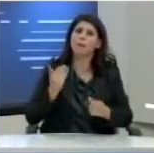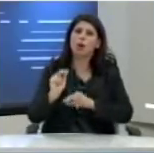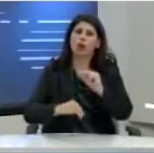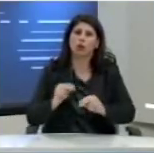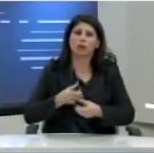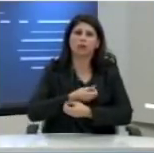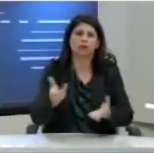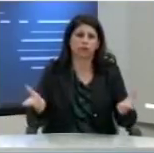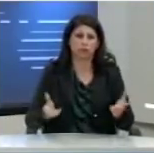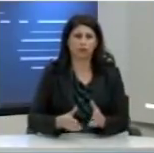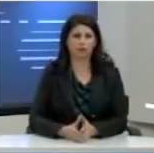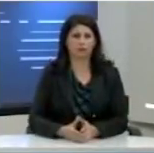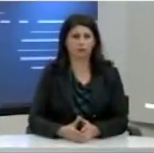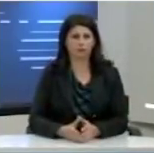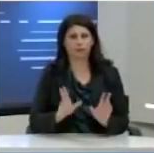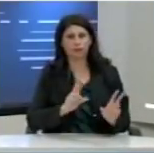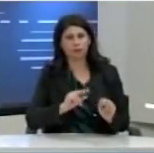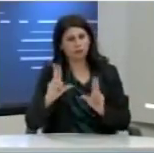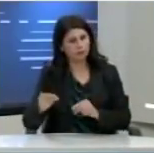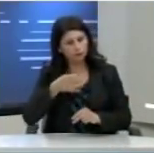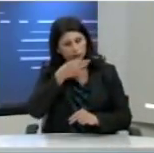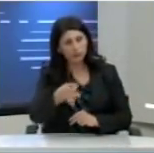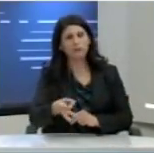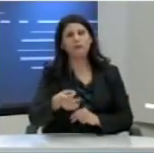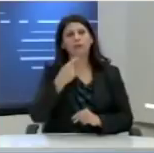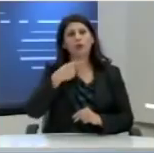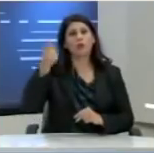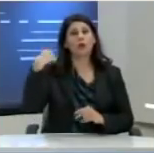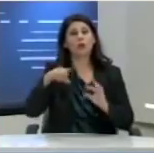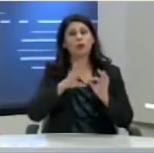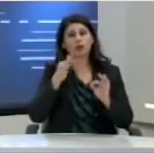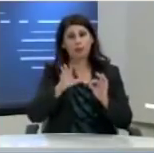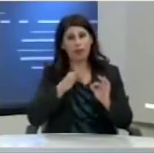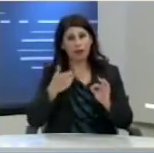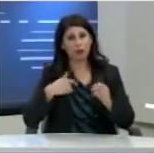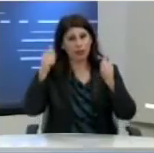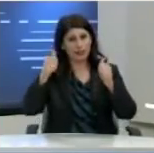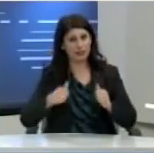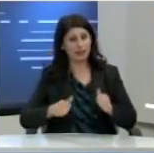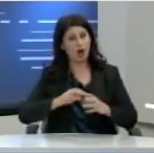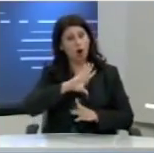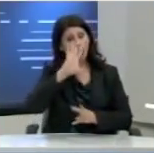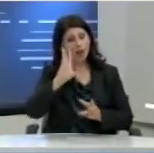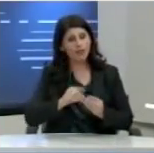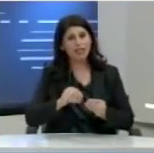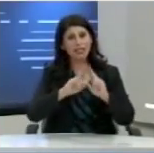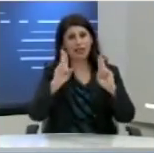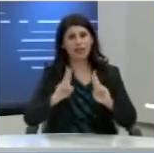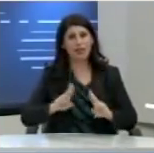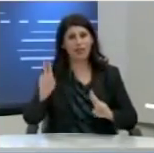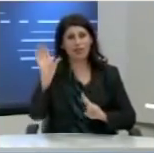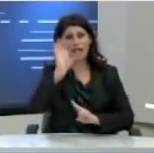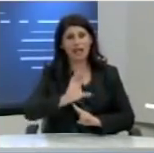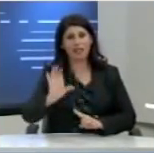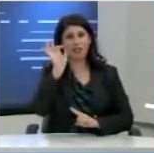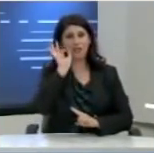παροχές. Τα ίδια λέγατε και τον προηγούμενο Σεπτέμβρη, όταν εξήγηλα αυτά που εξήγηλα στη Διεθνή Έκθεση Θεσσαλονίκης. Τα ίδια λέτε και